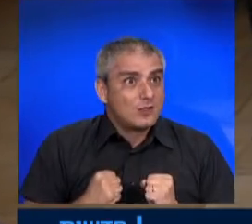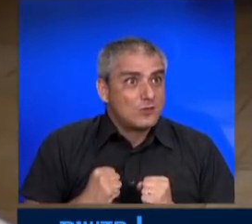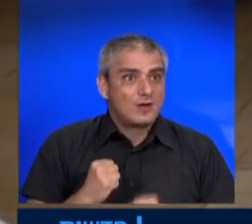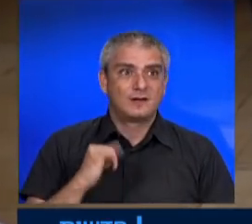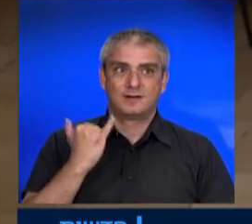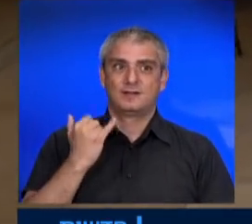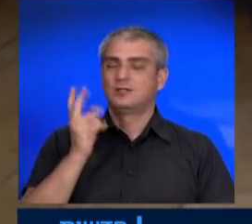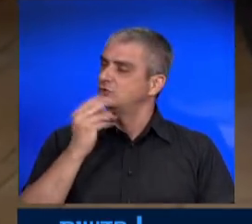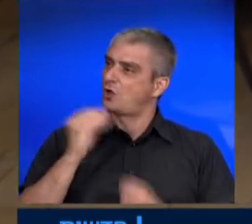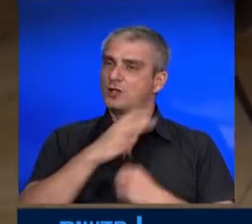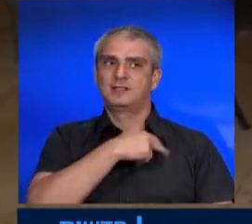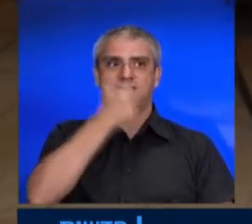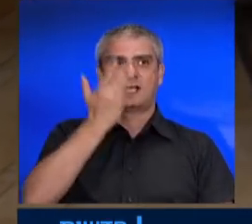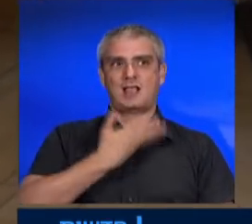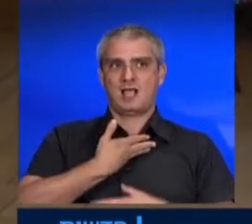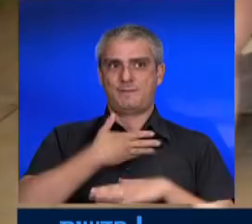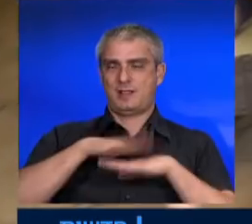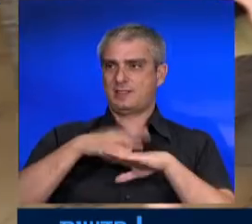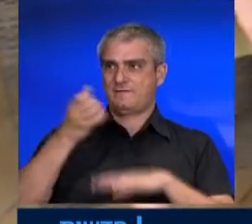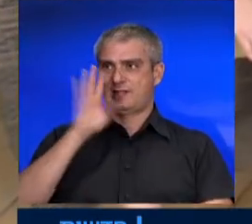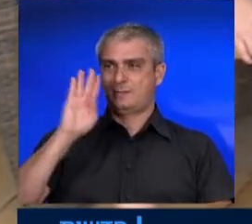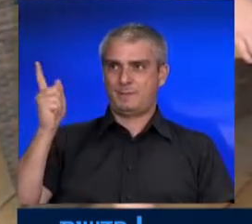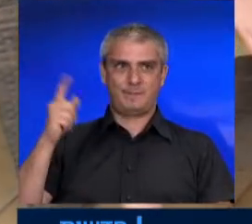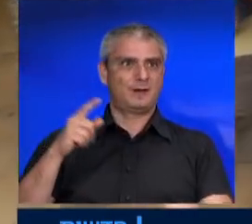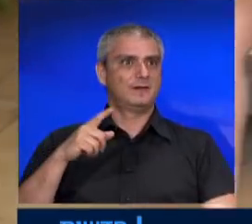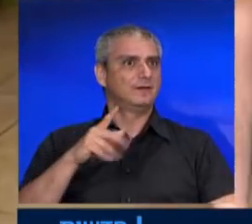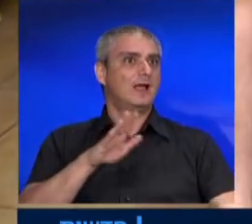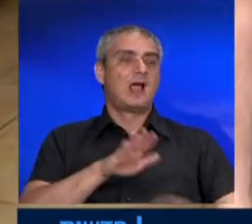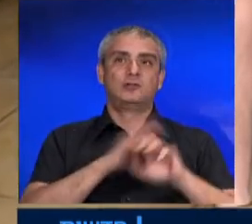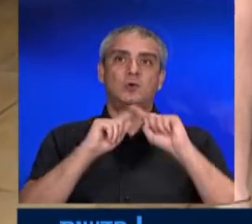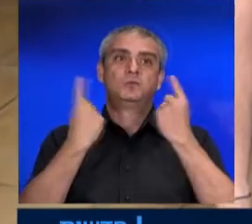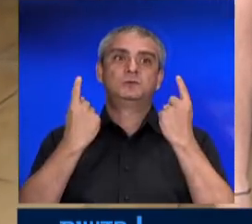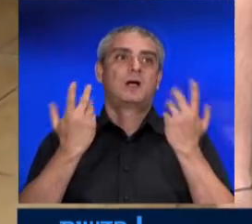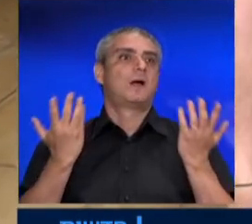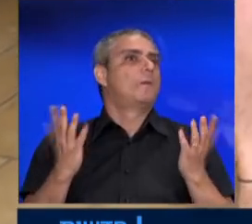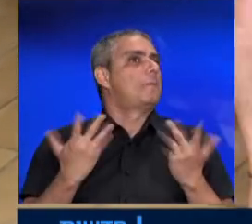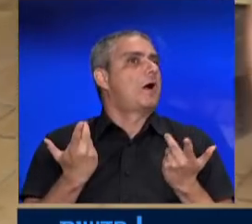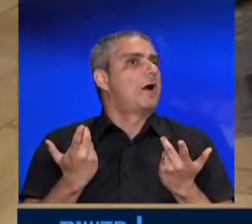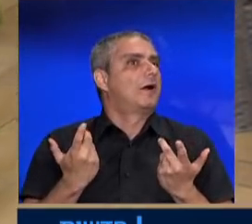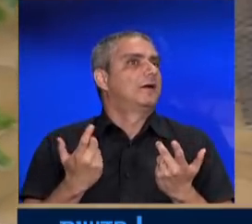יש עוד שר אחד שצריך לקבל את המינוי שלו מבידי. הרגשה מוזרה.